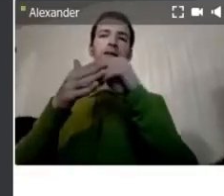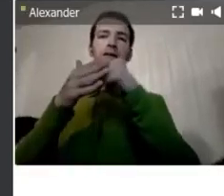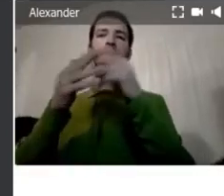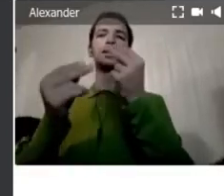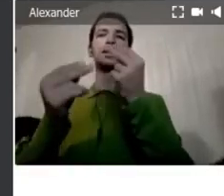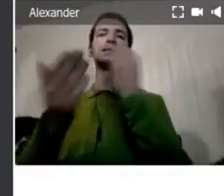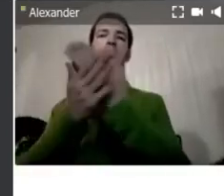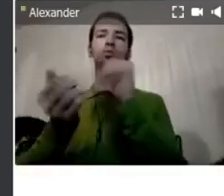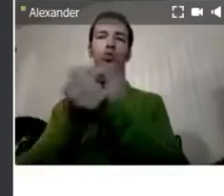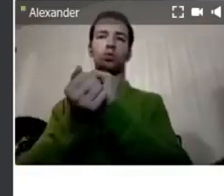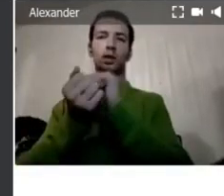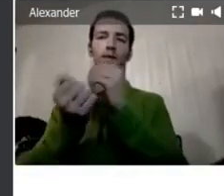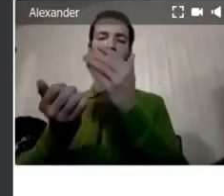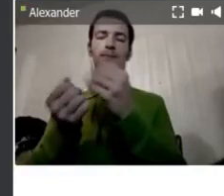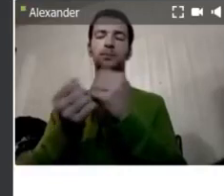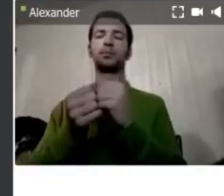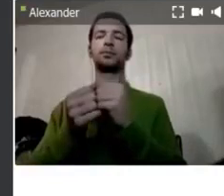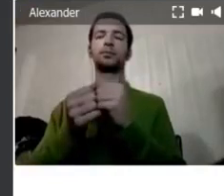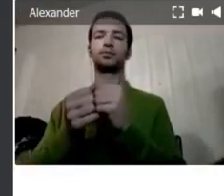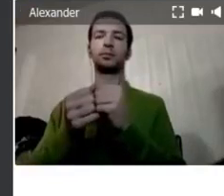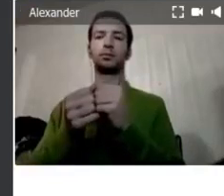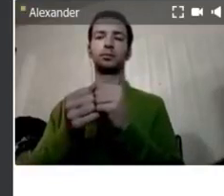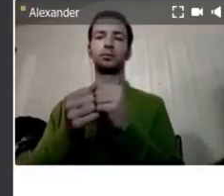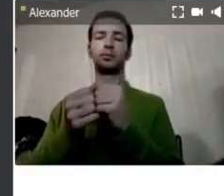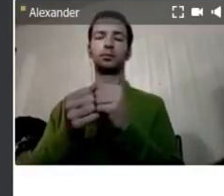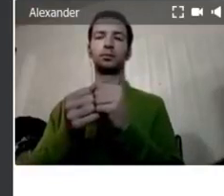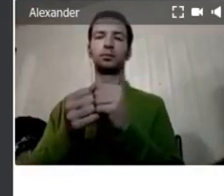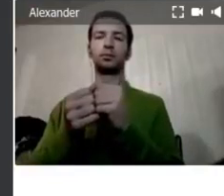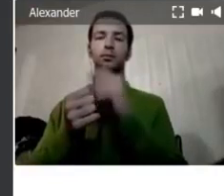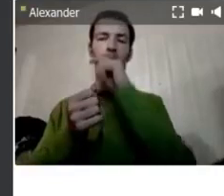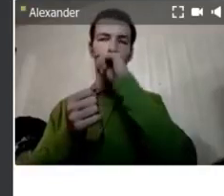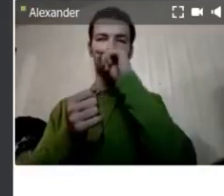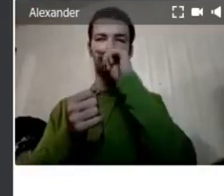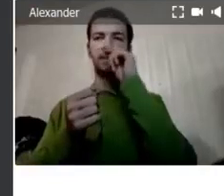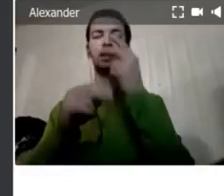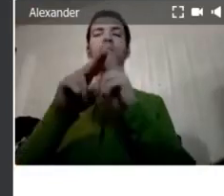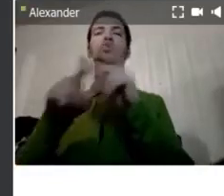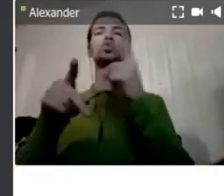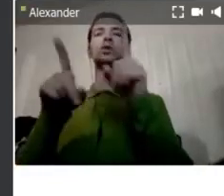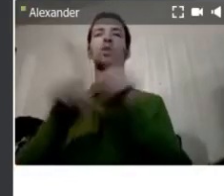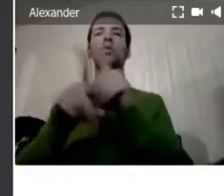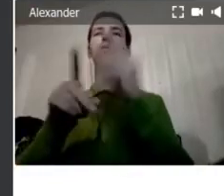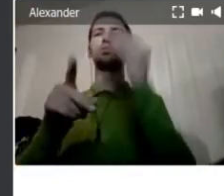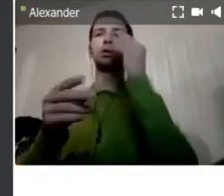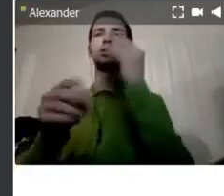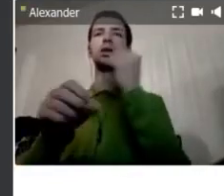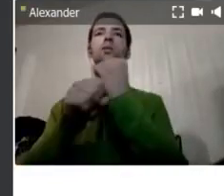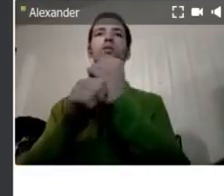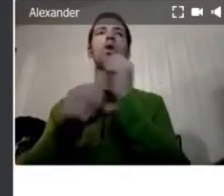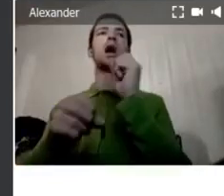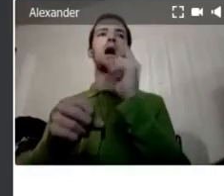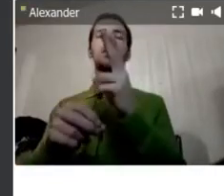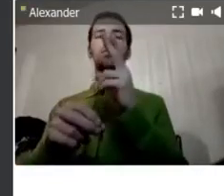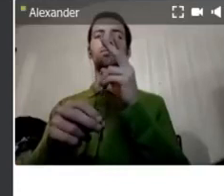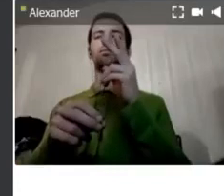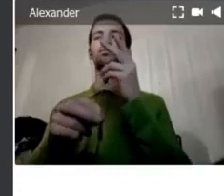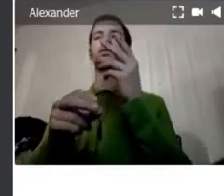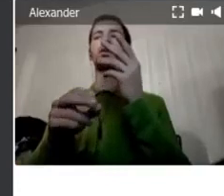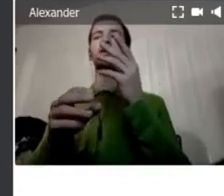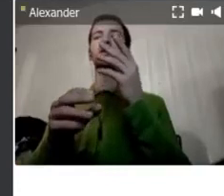очень ценная, обширная. Что это такое, как это работает? Так, ну, тема еще